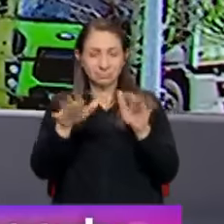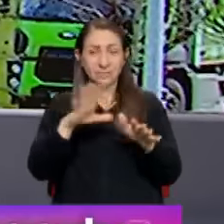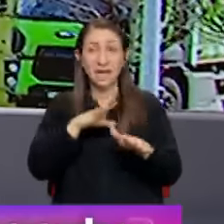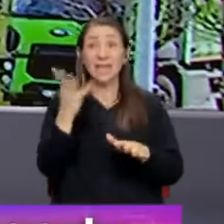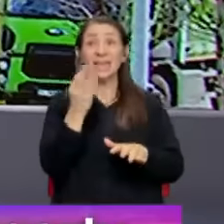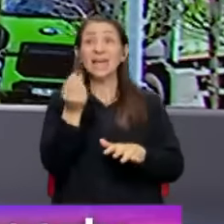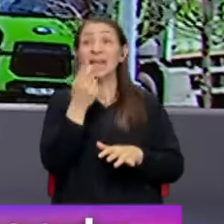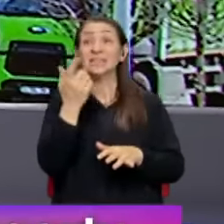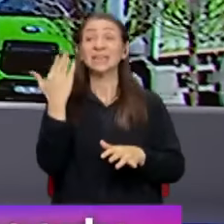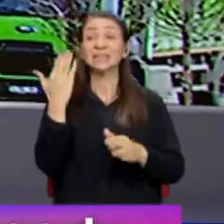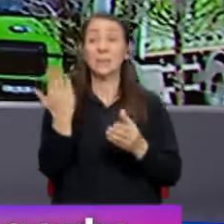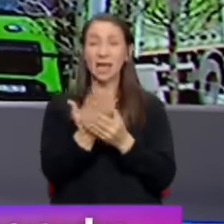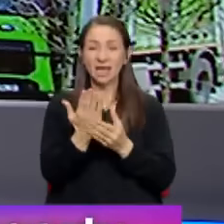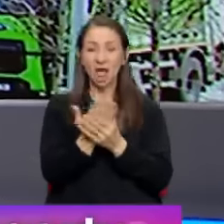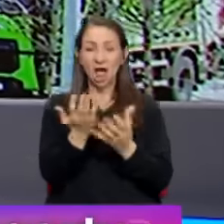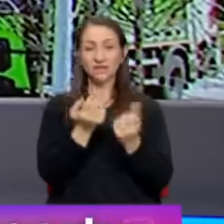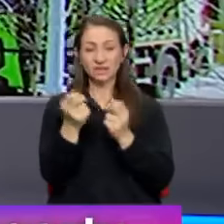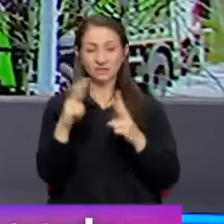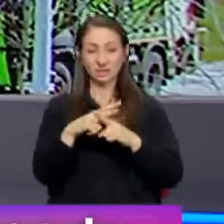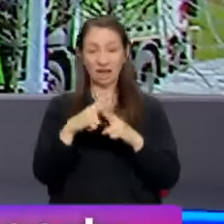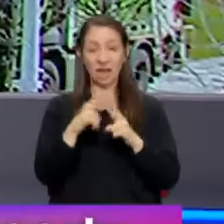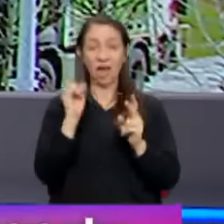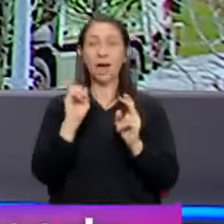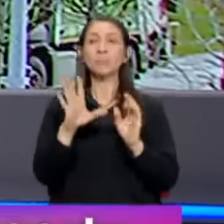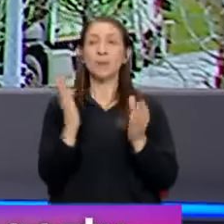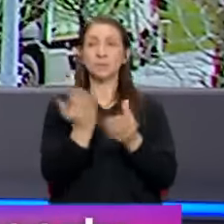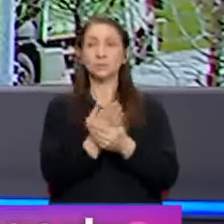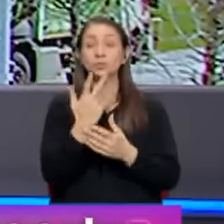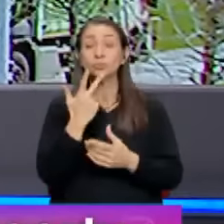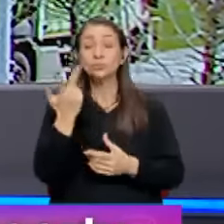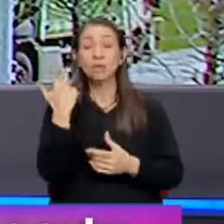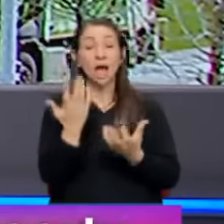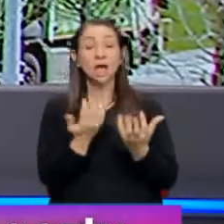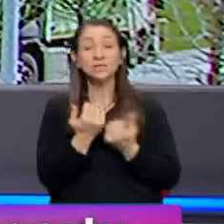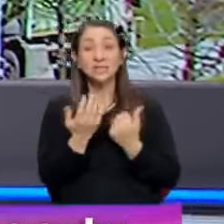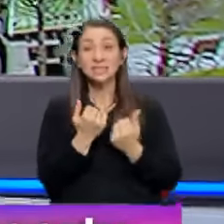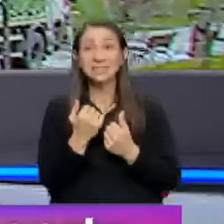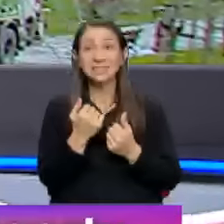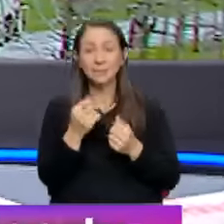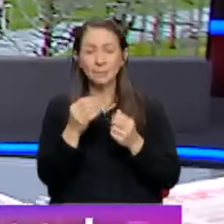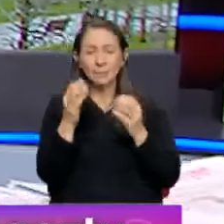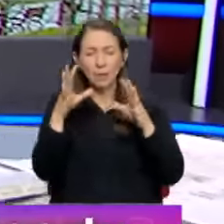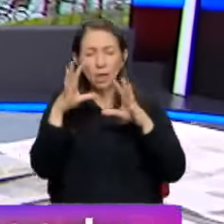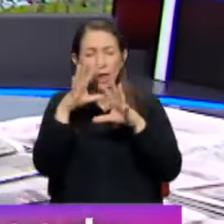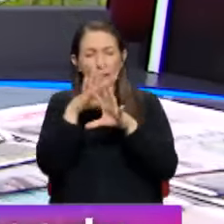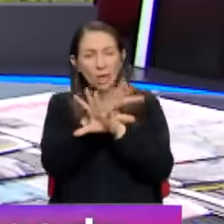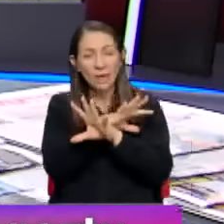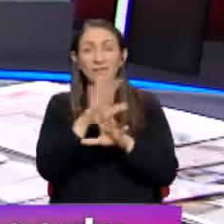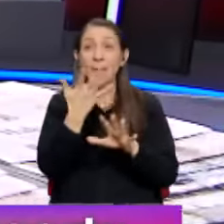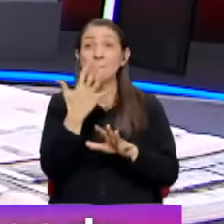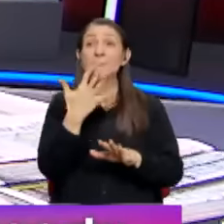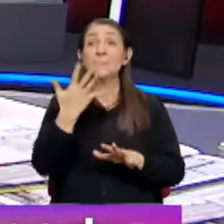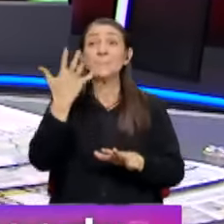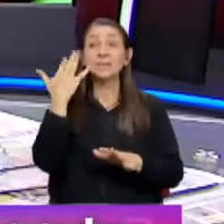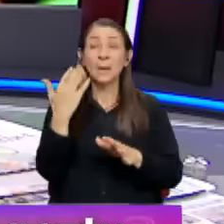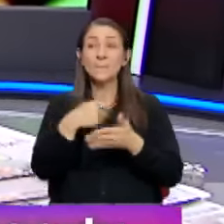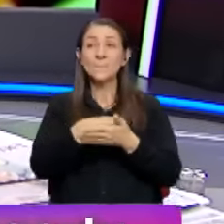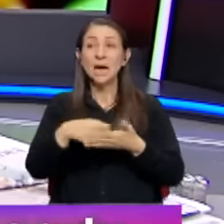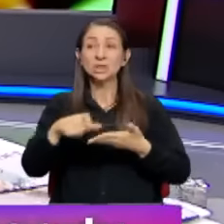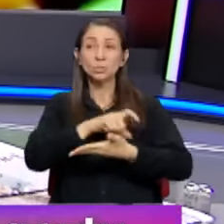ilaç eski belgeleri ve alışveriş fişlerini atmamaktır. 3 yıl önceki alışverişin sararmış fişi veya 5 yıl önceki